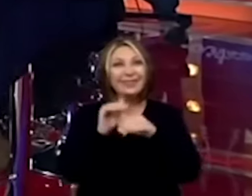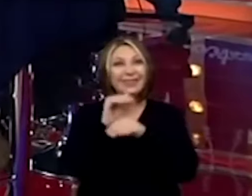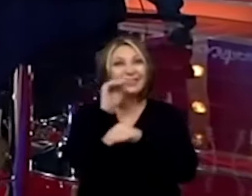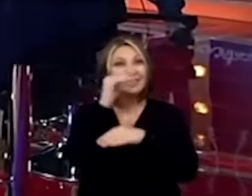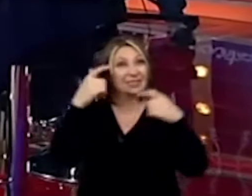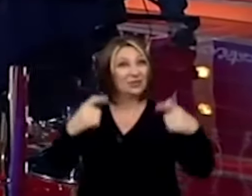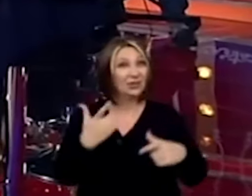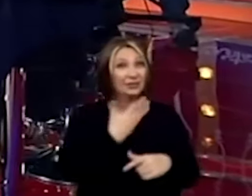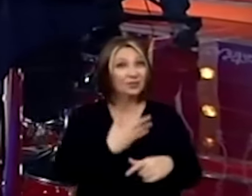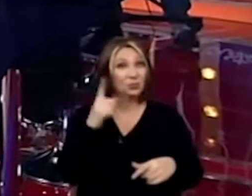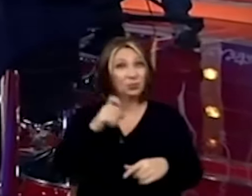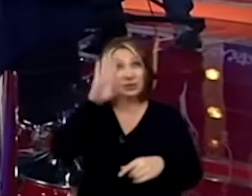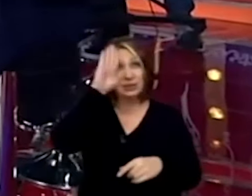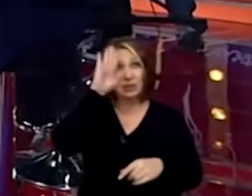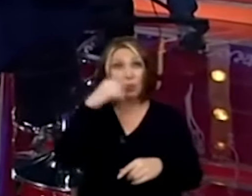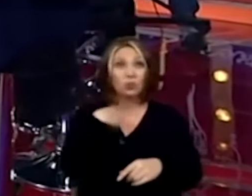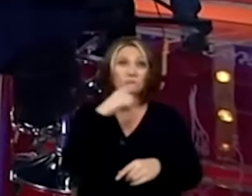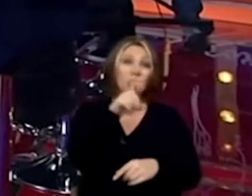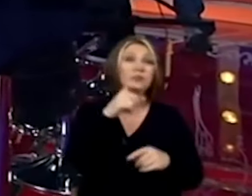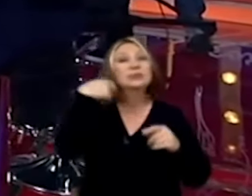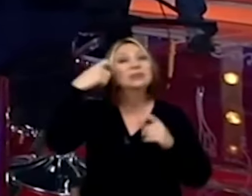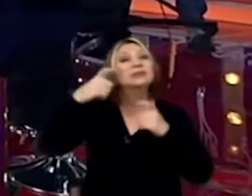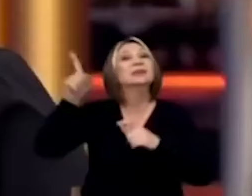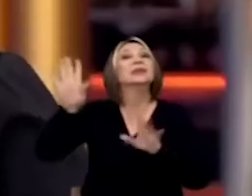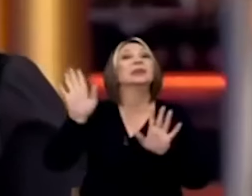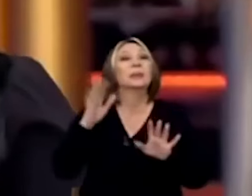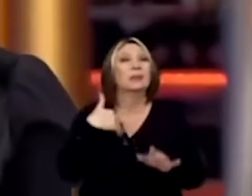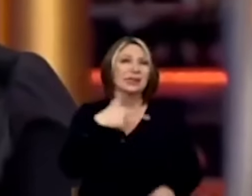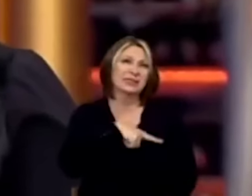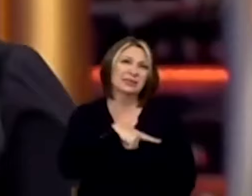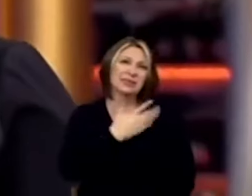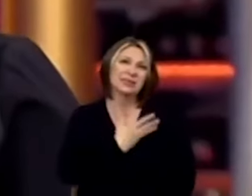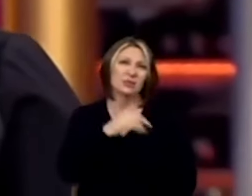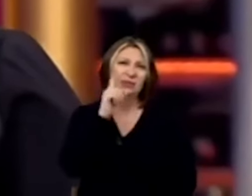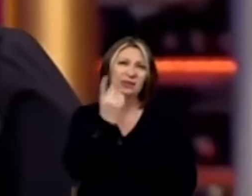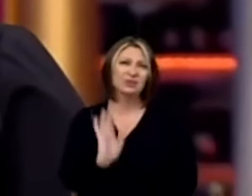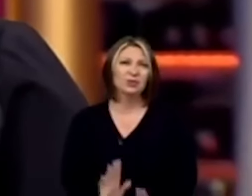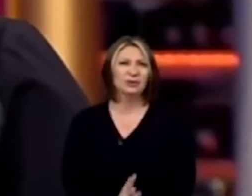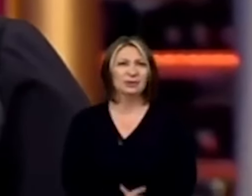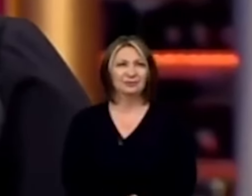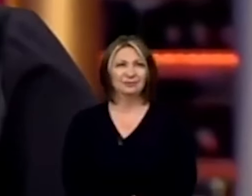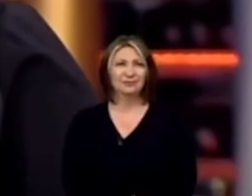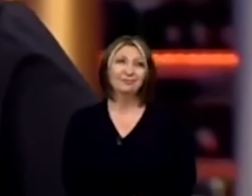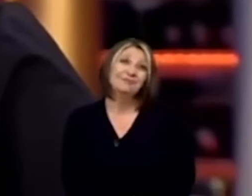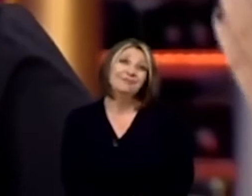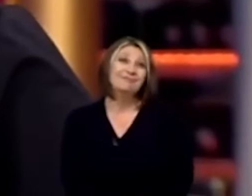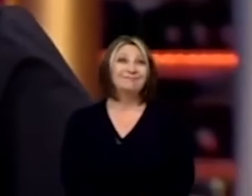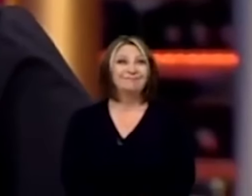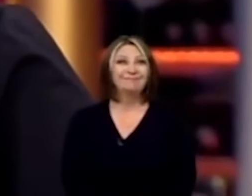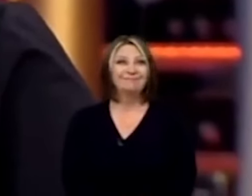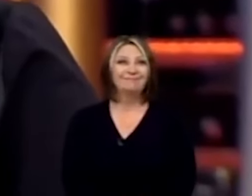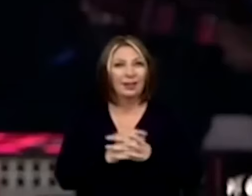Yaşadığınız şehri seviyor musunuz? İstanbul'dan söz ediyorum. Çekim yaptığınız yeri değil. Ben İzmir'i seviyorum sadece. Evet.